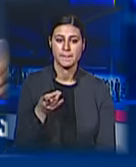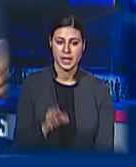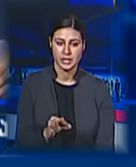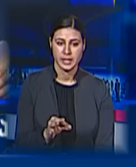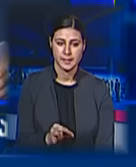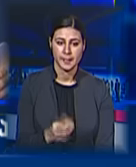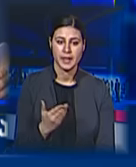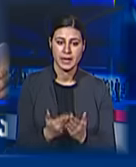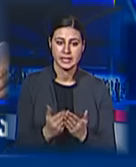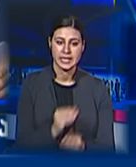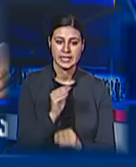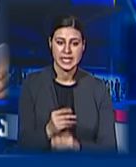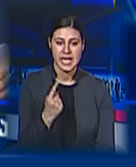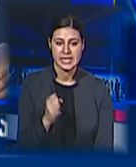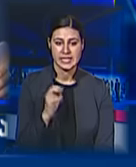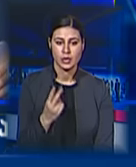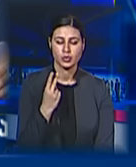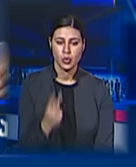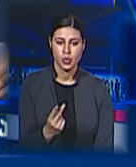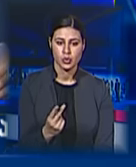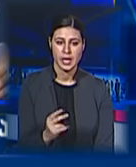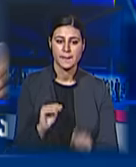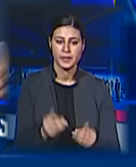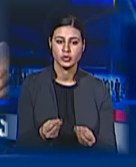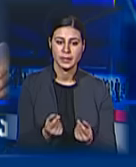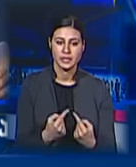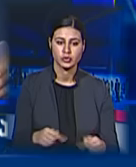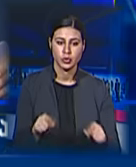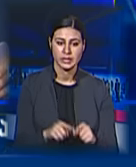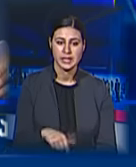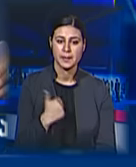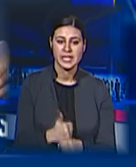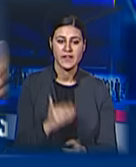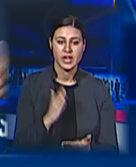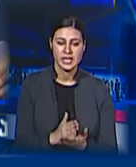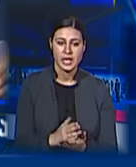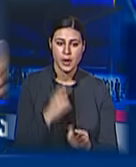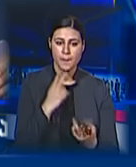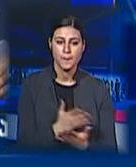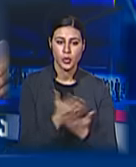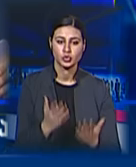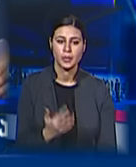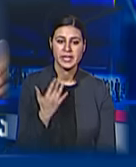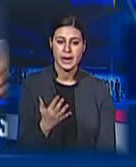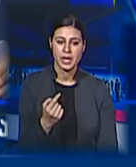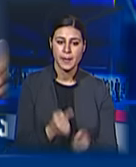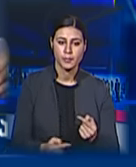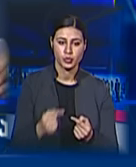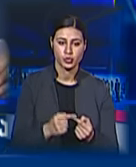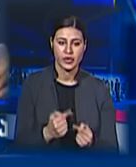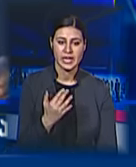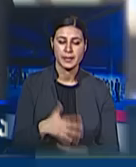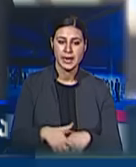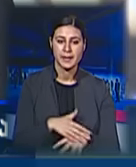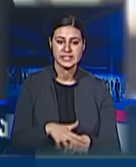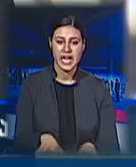გინდა გაიზარდოს ერთი, ანუ ორი მიკროსაფინანსო ორგანიზაცია. თავარია მოცულობით რამხელა ბრუნვაზე და რამხელა